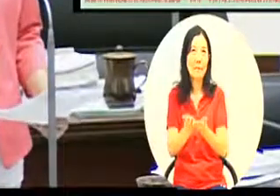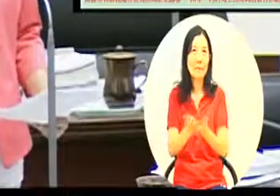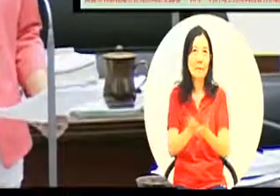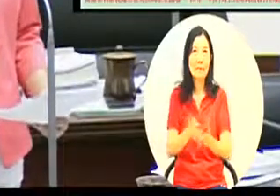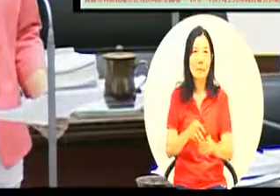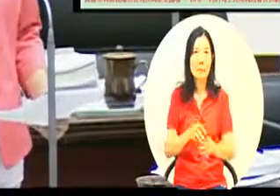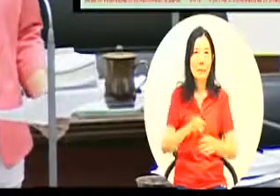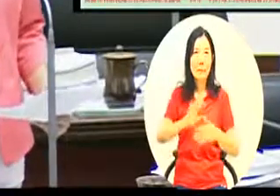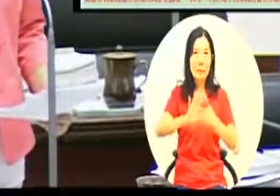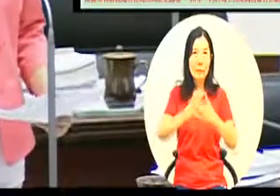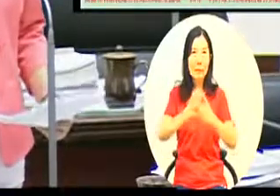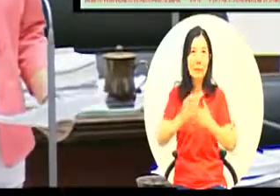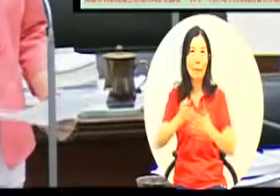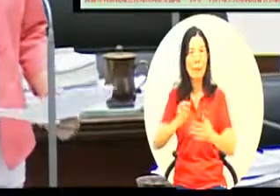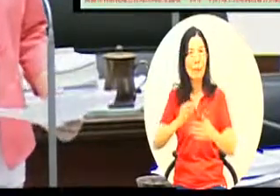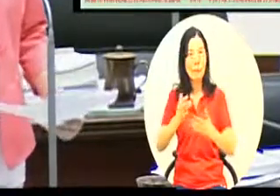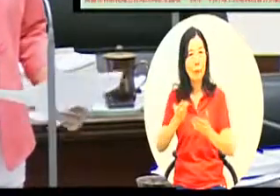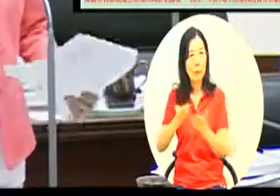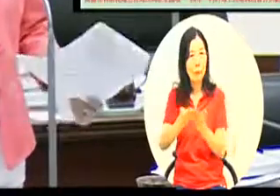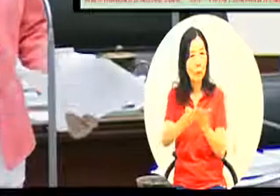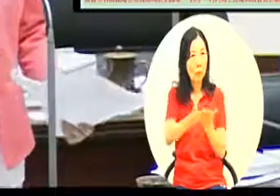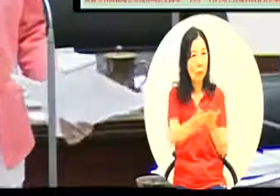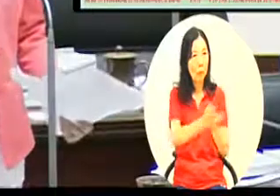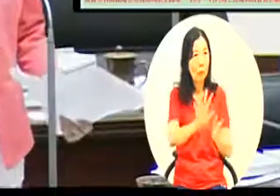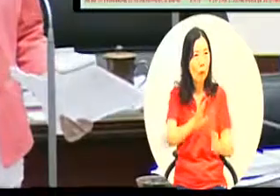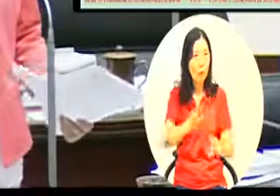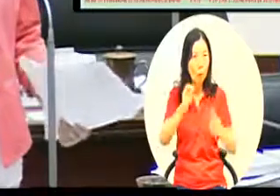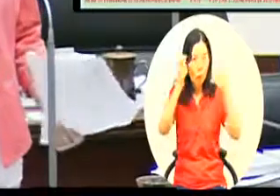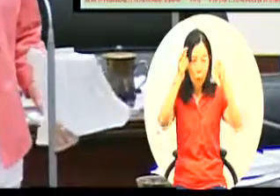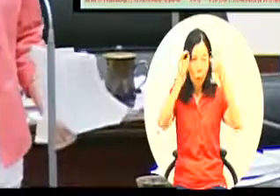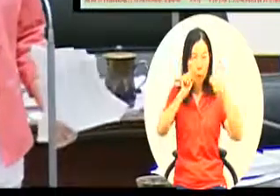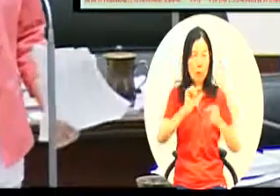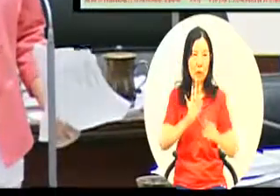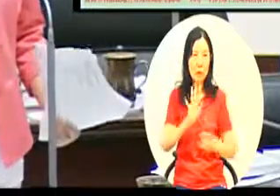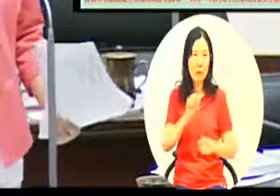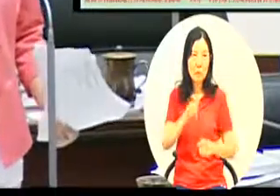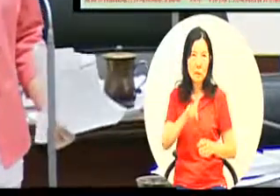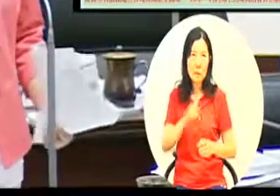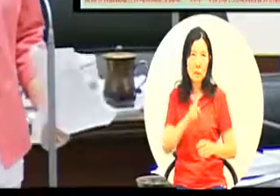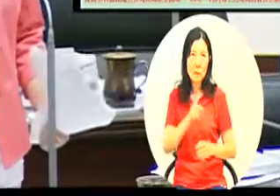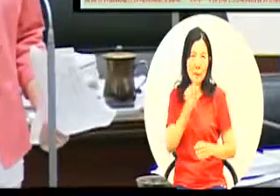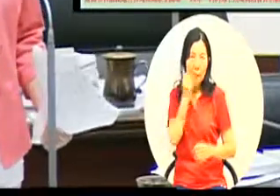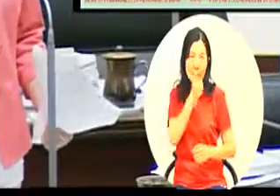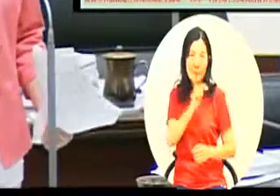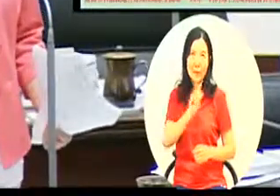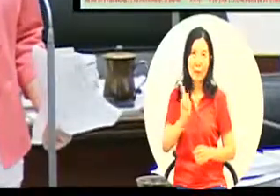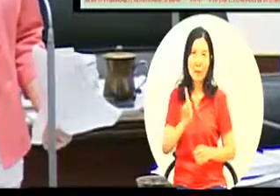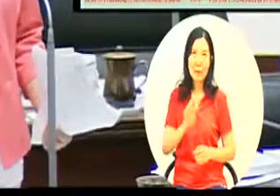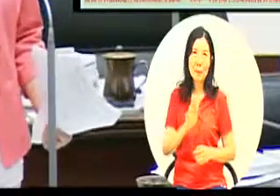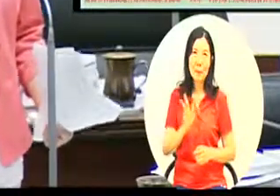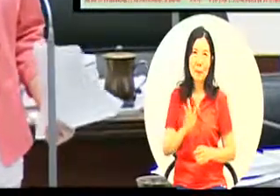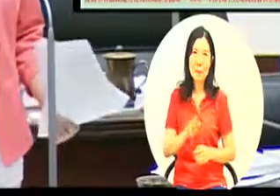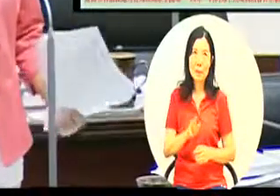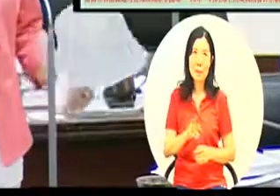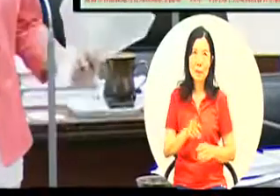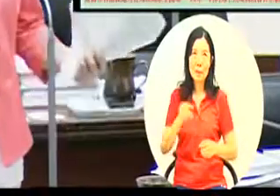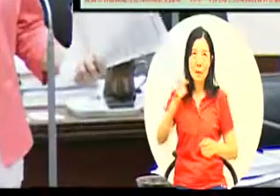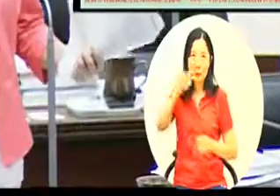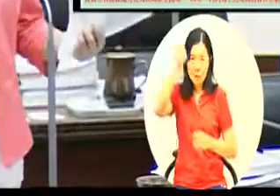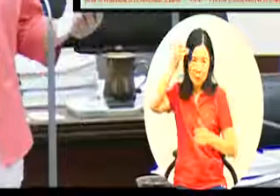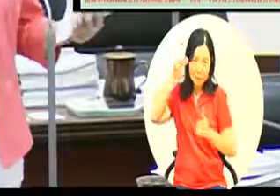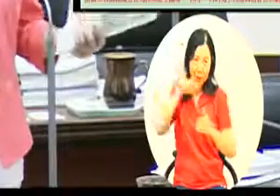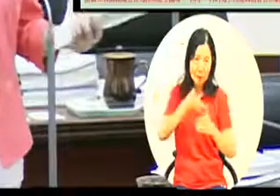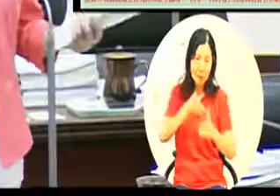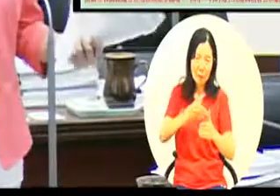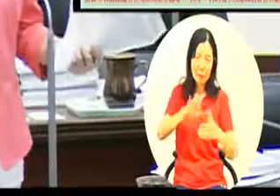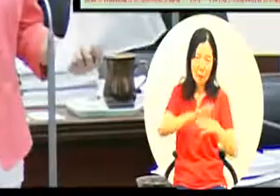了外国的船只感觉哇，咱联盟啊，咱高雄够这么很特别的一个传统文化。你要看船家，